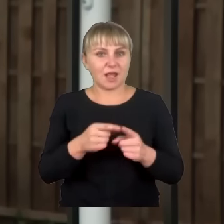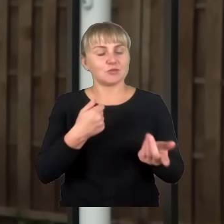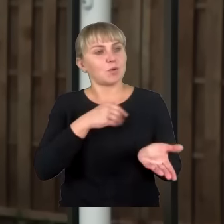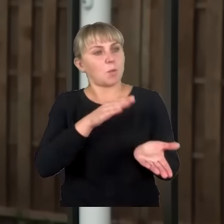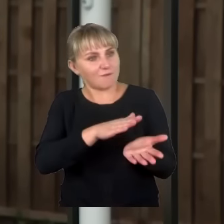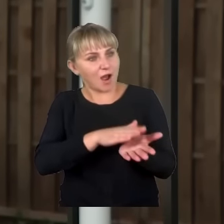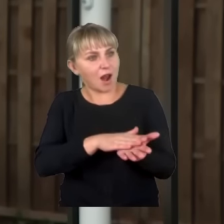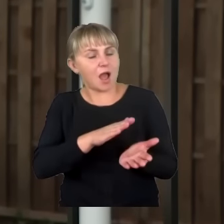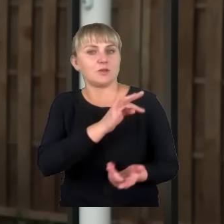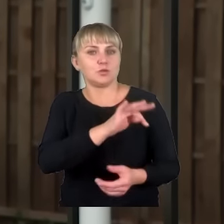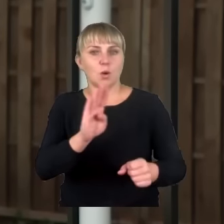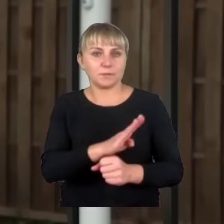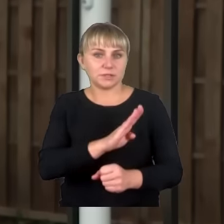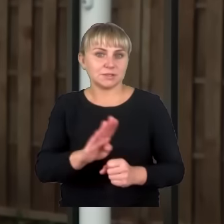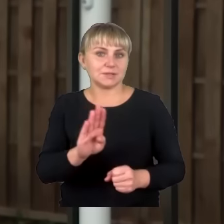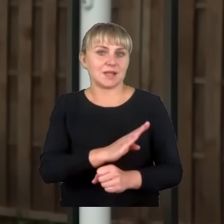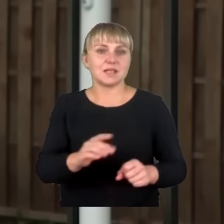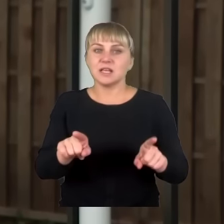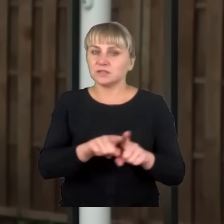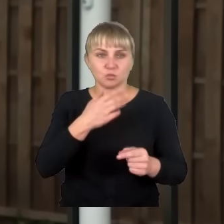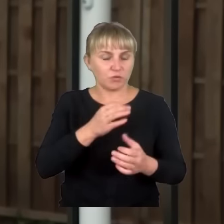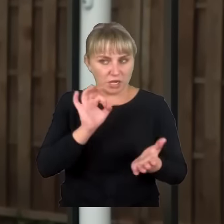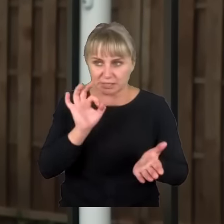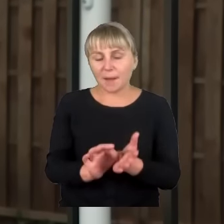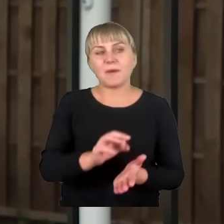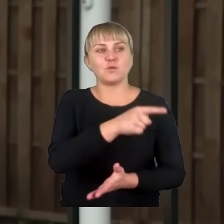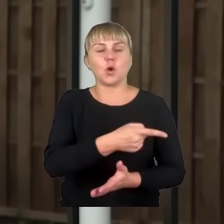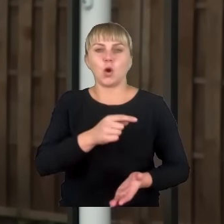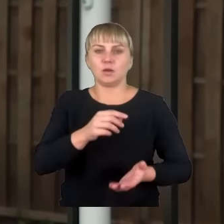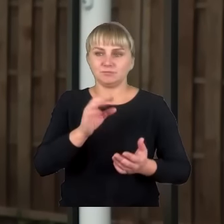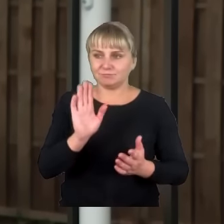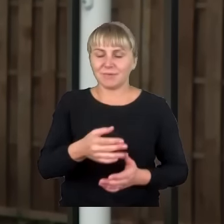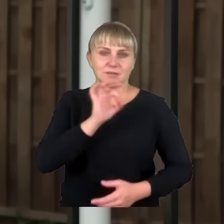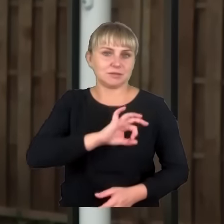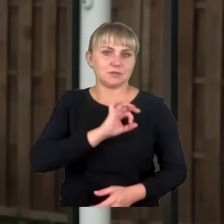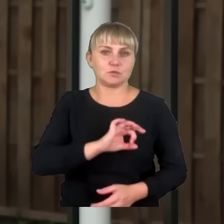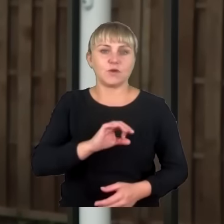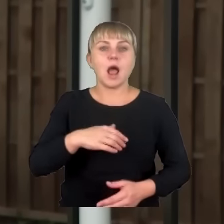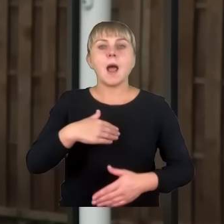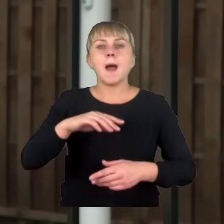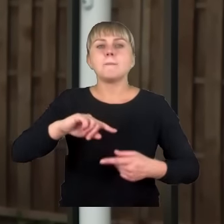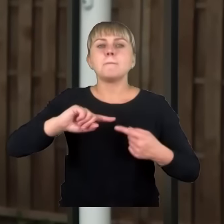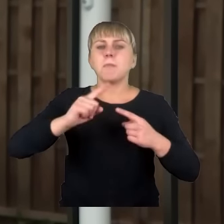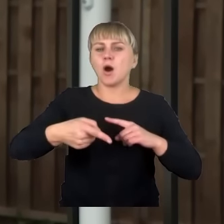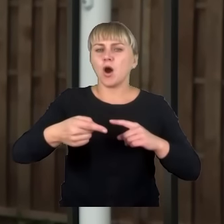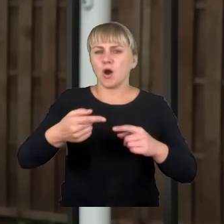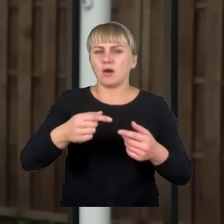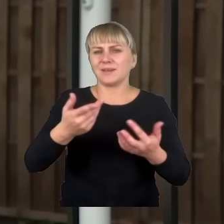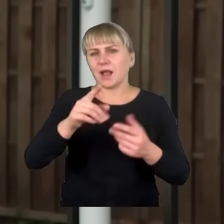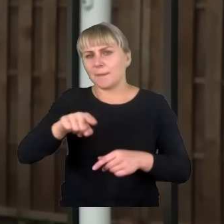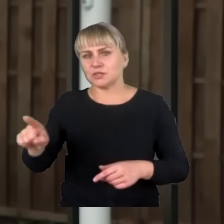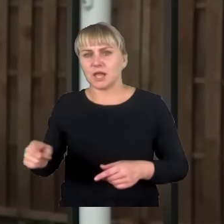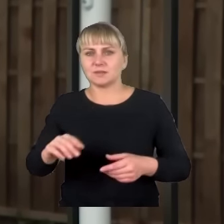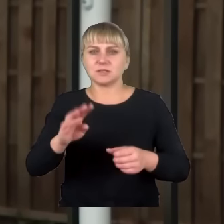ten biznes i ręczyli za Janusza P. Kilka miesięcy po starcie tego biznesu okazało się,